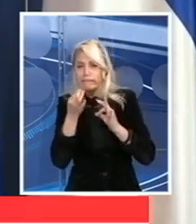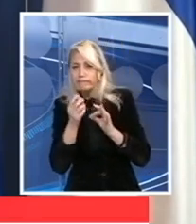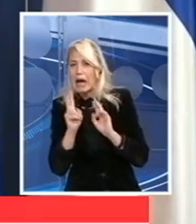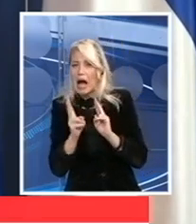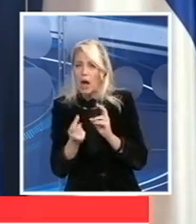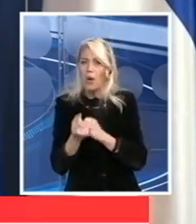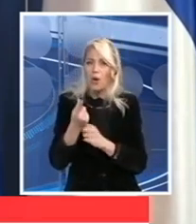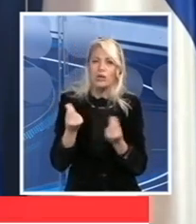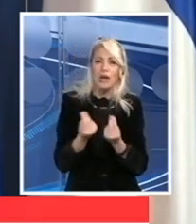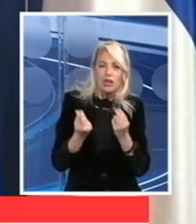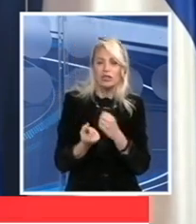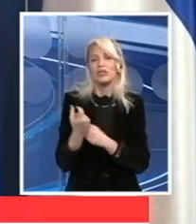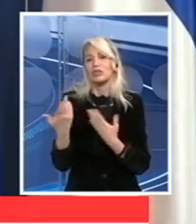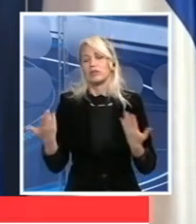desilo.